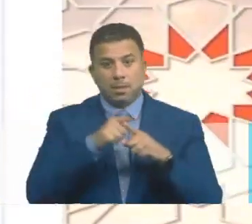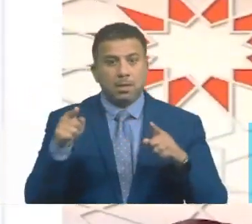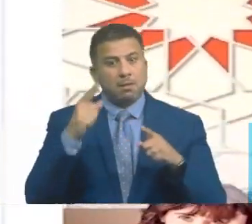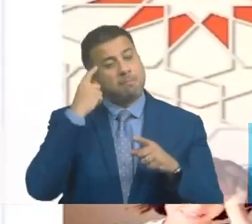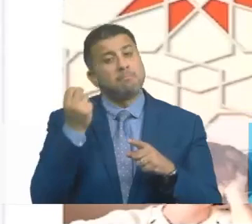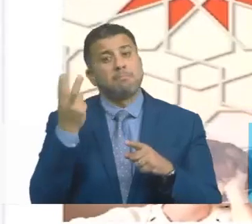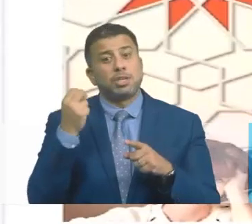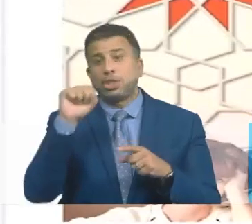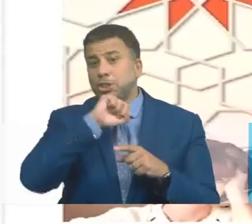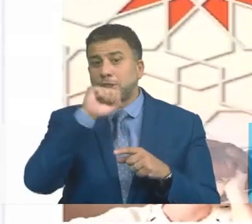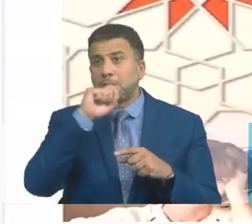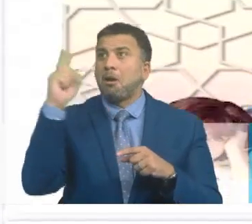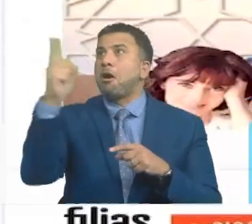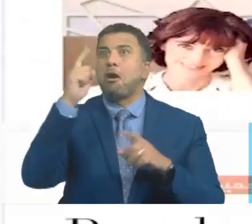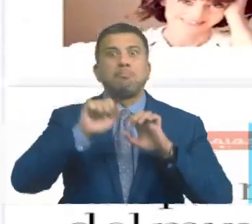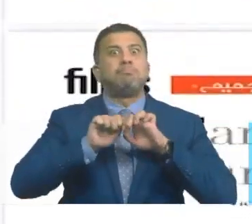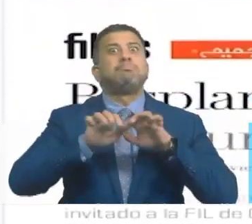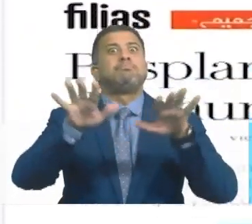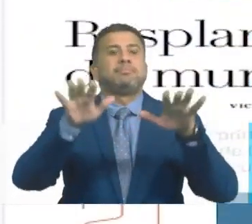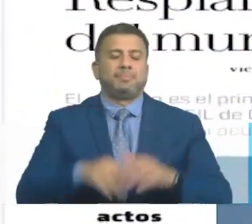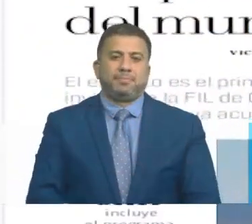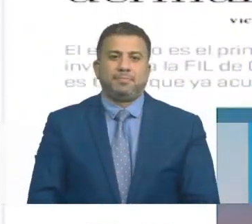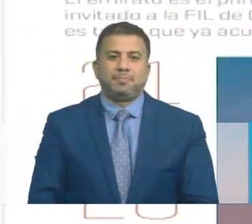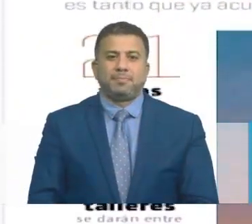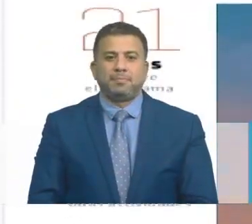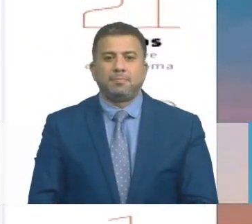الثقافي للشارقة عالميا.